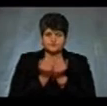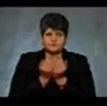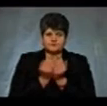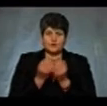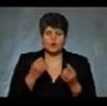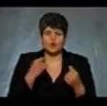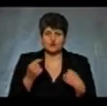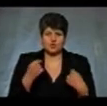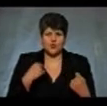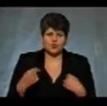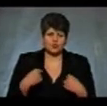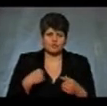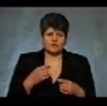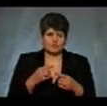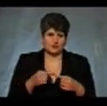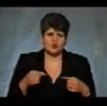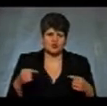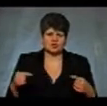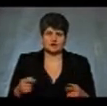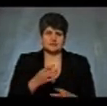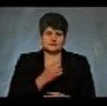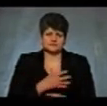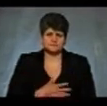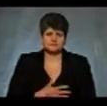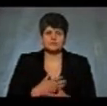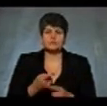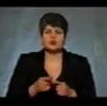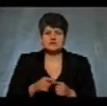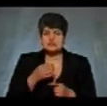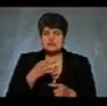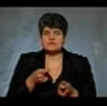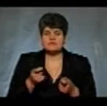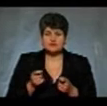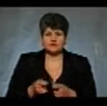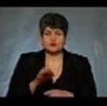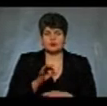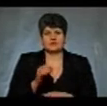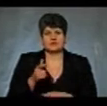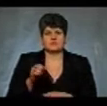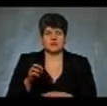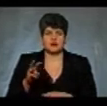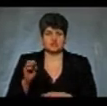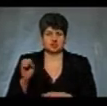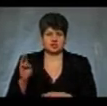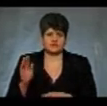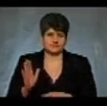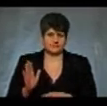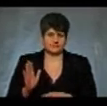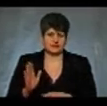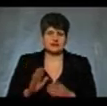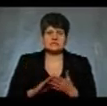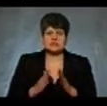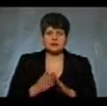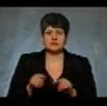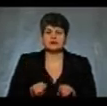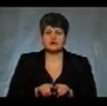осколковими ураженнями різних частин тіла. Про це розповів завідувач цього відділення Олег Ємяшев. Стан їх травми